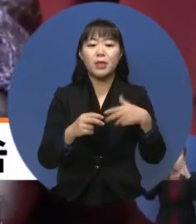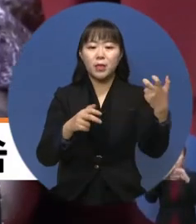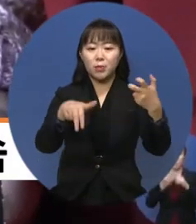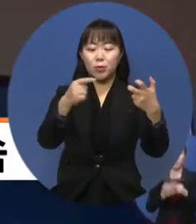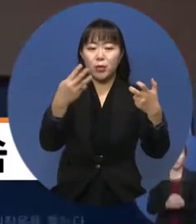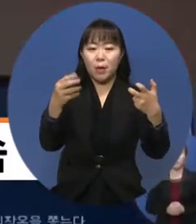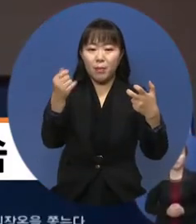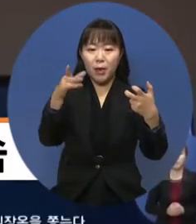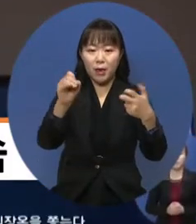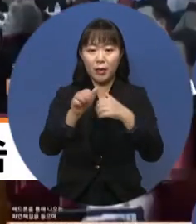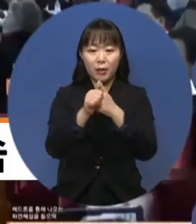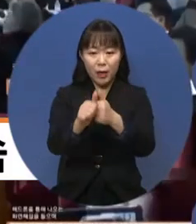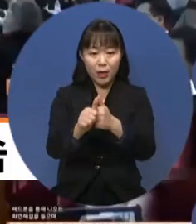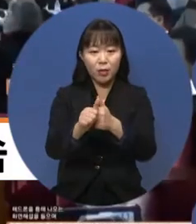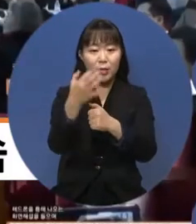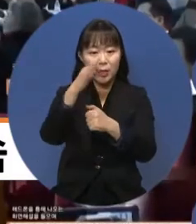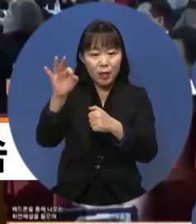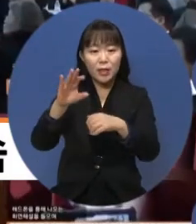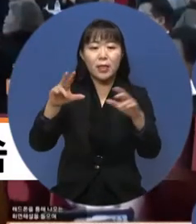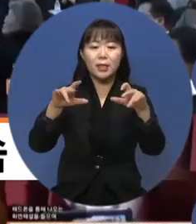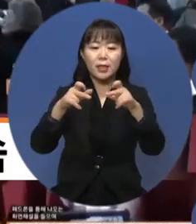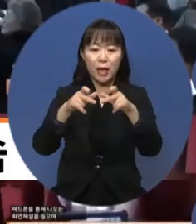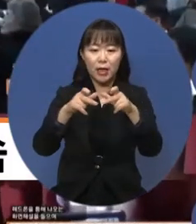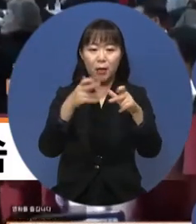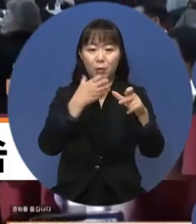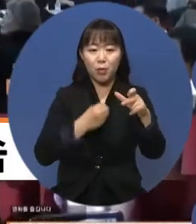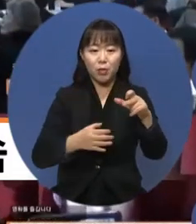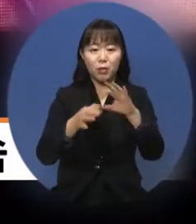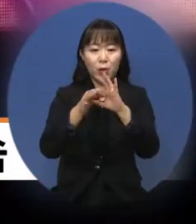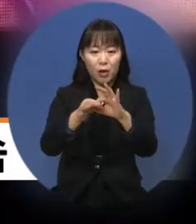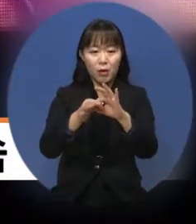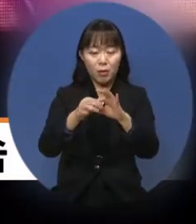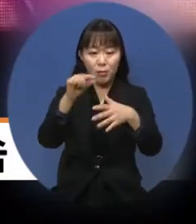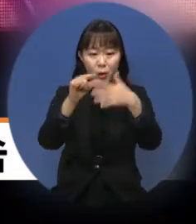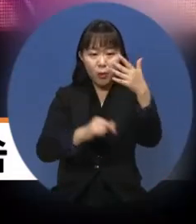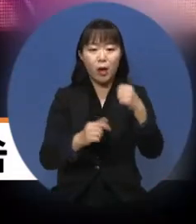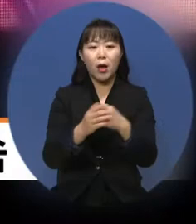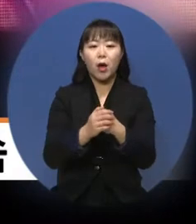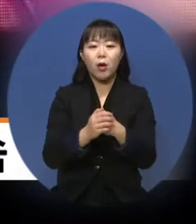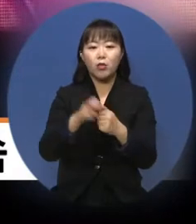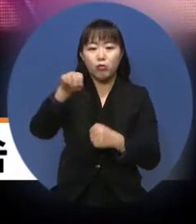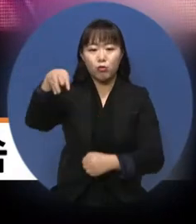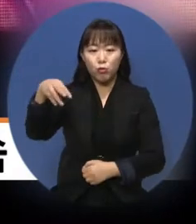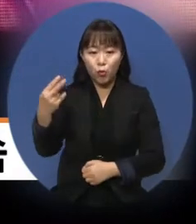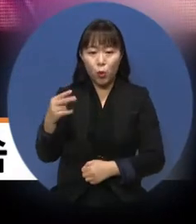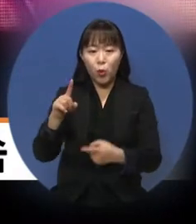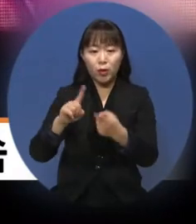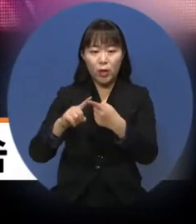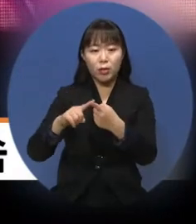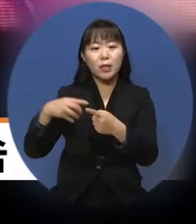방송통신위원회가 인정하는 장애인복지 관련 채널을 유료방송 플랫폼 의무적으로 송출 하게 한 채